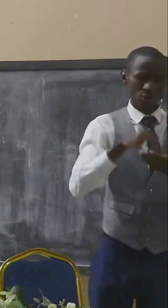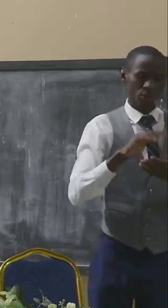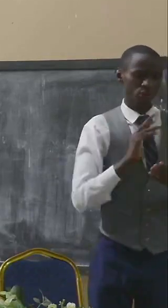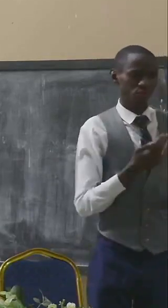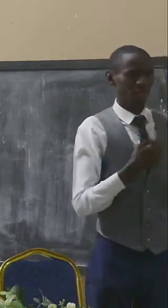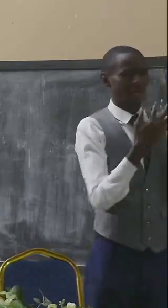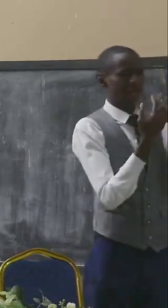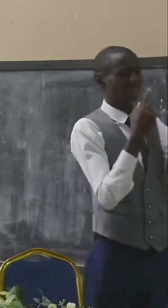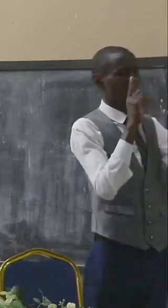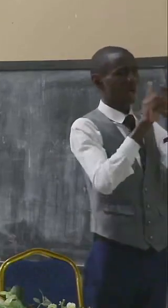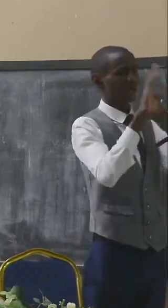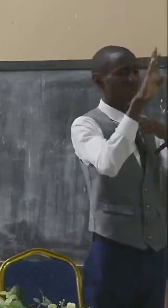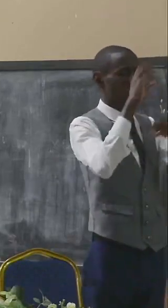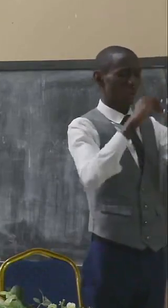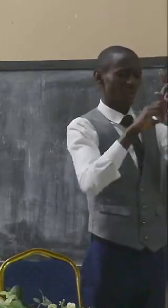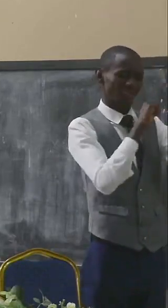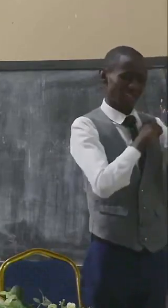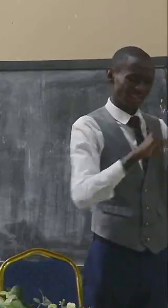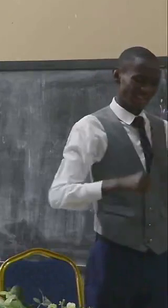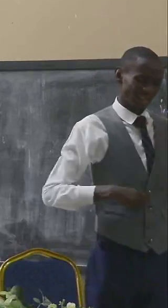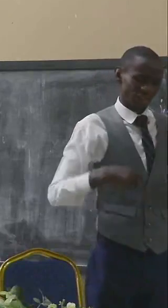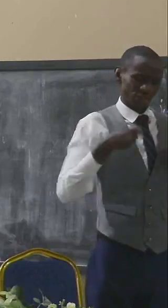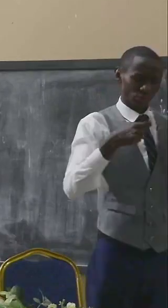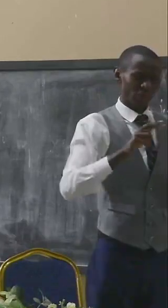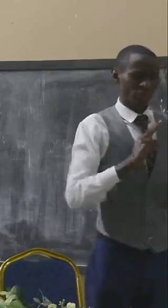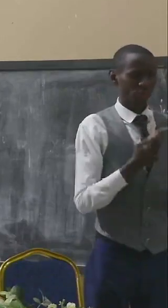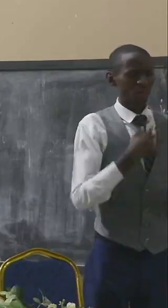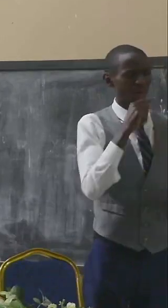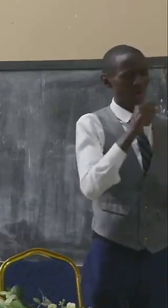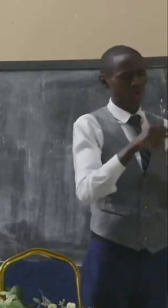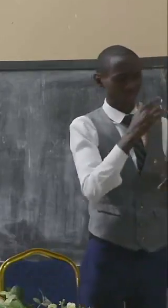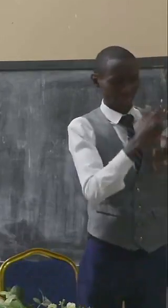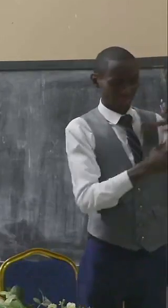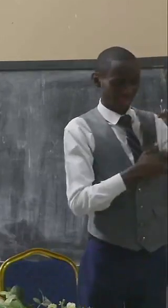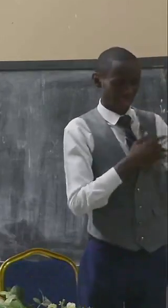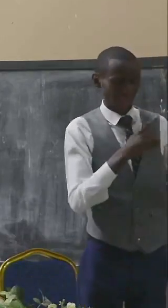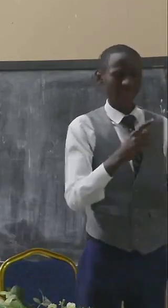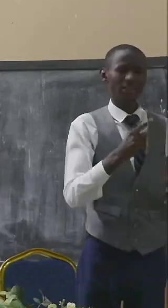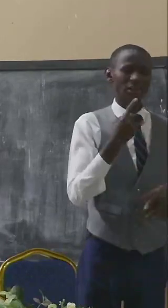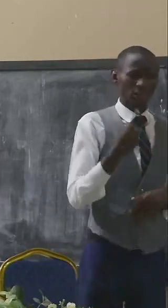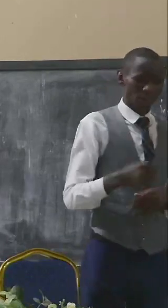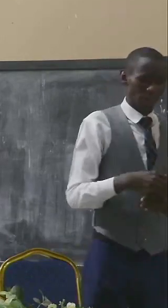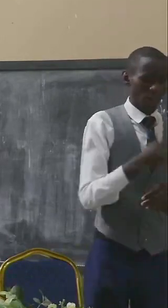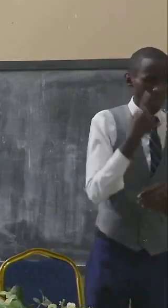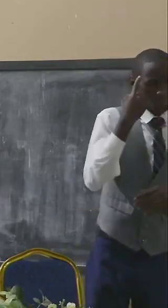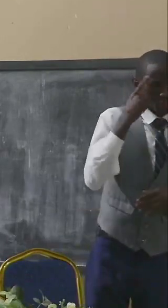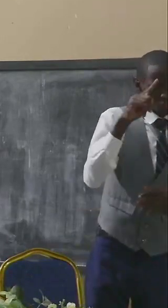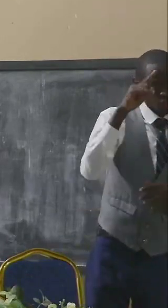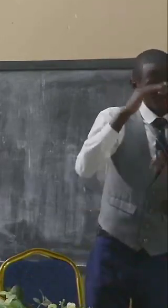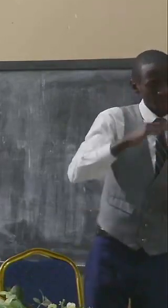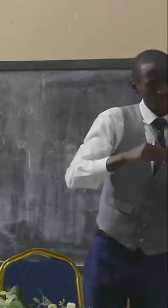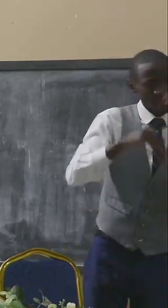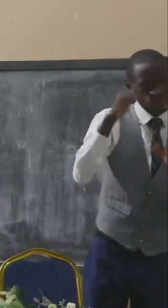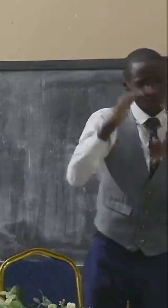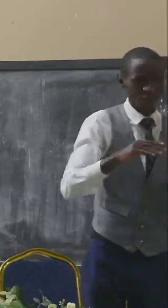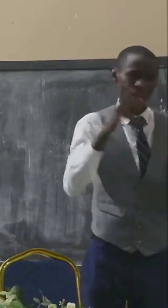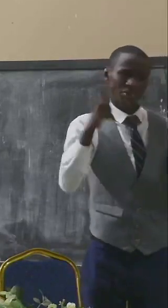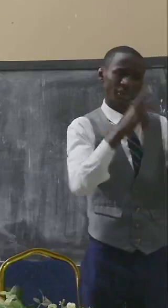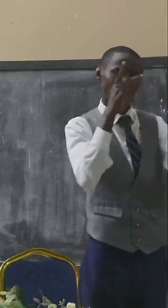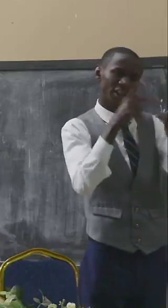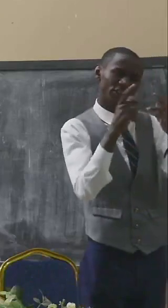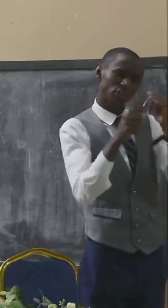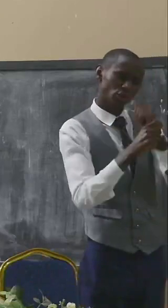toi. Seigneur, donne-nous les paroles de grâce pour l'édification et la perfectionnement de ton peuple.